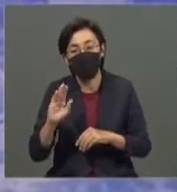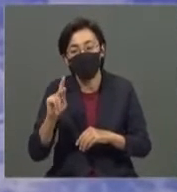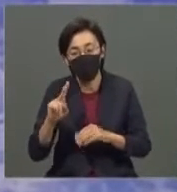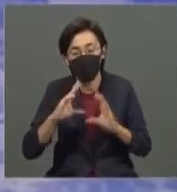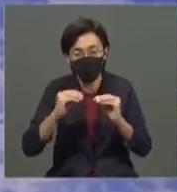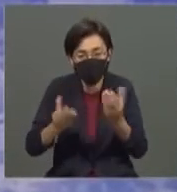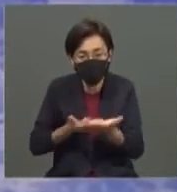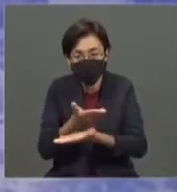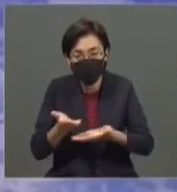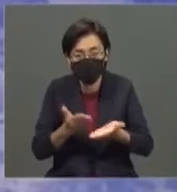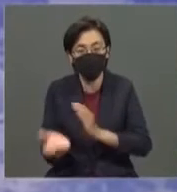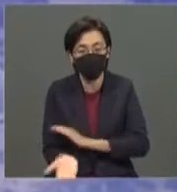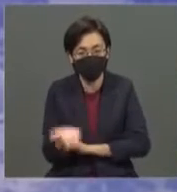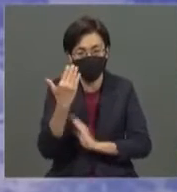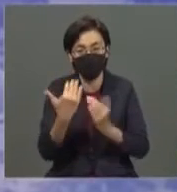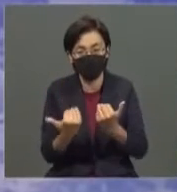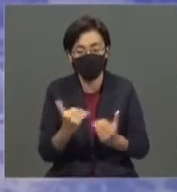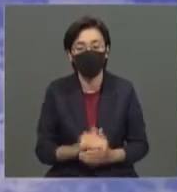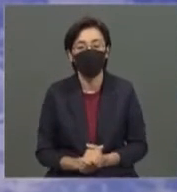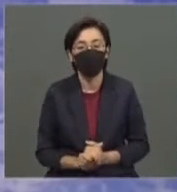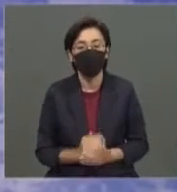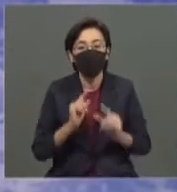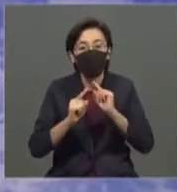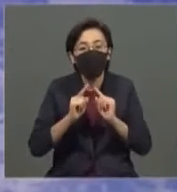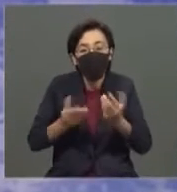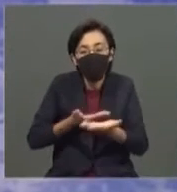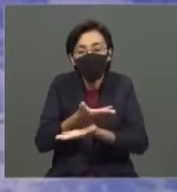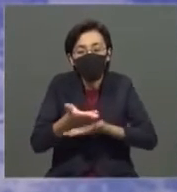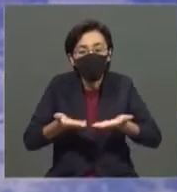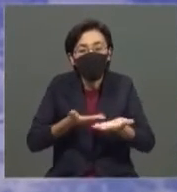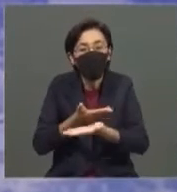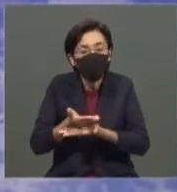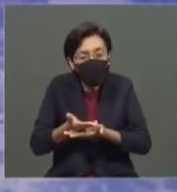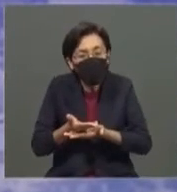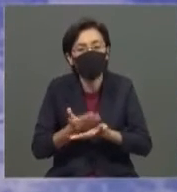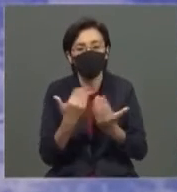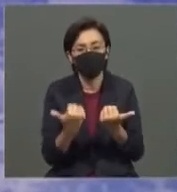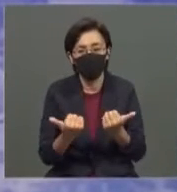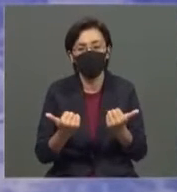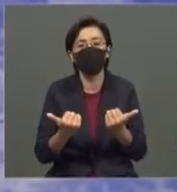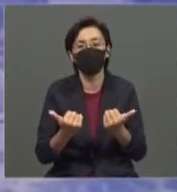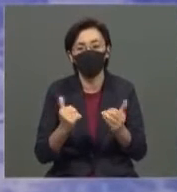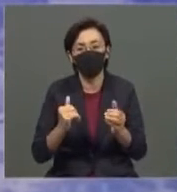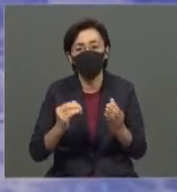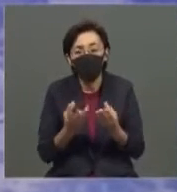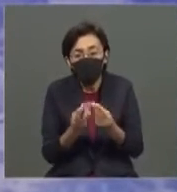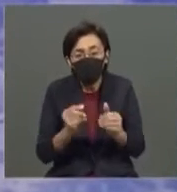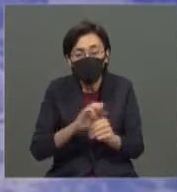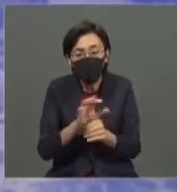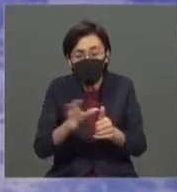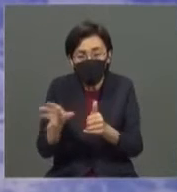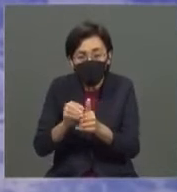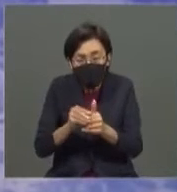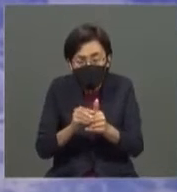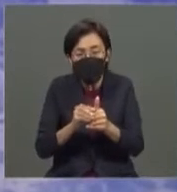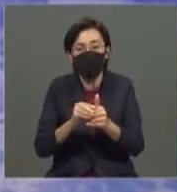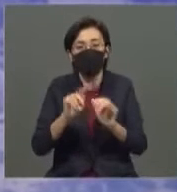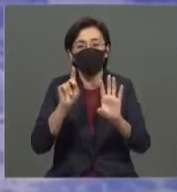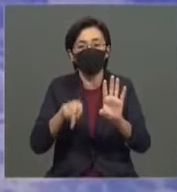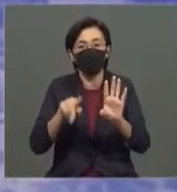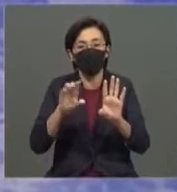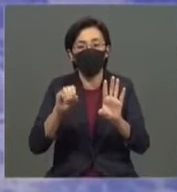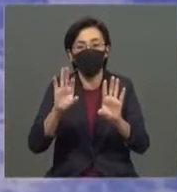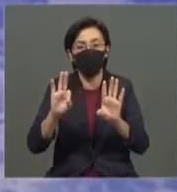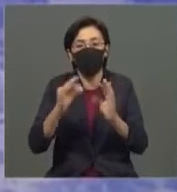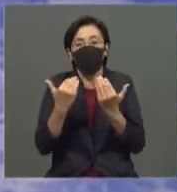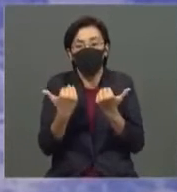าไว้ก็มีการพูดคุยกันนะครับหาเหตุของการที่ตัวเลขขึ้นไปถึง 4,059 นะครับ